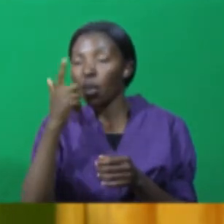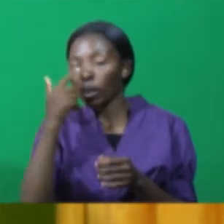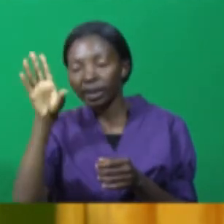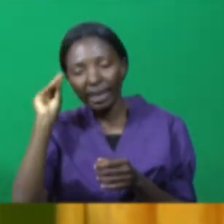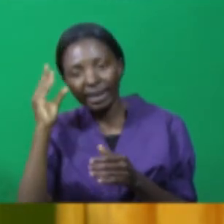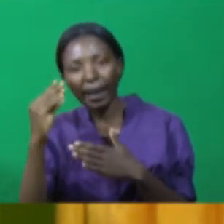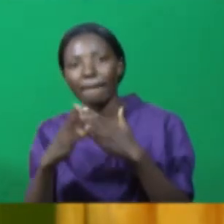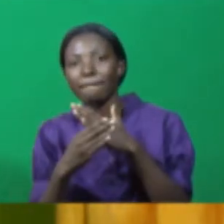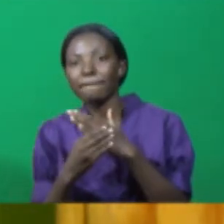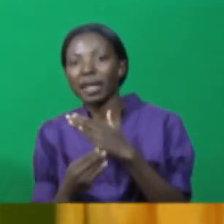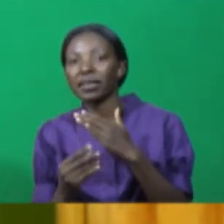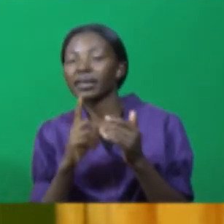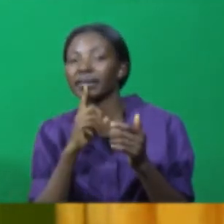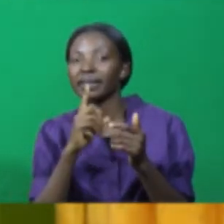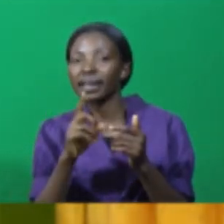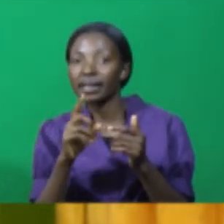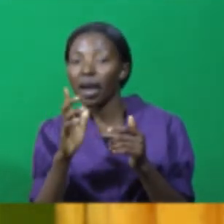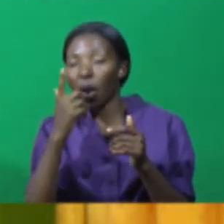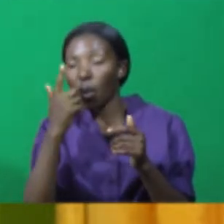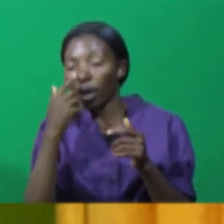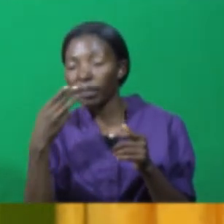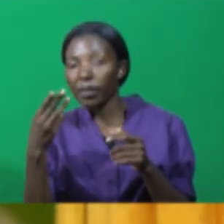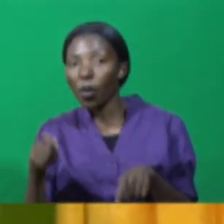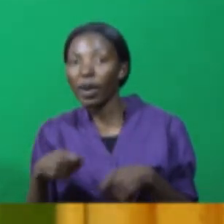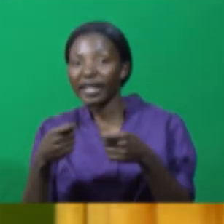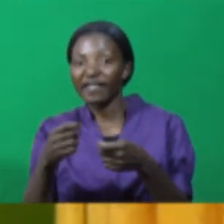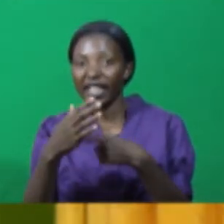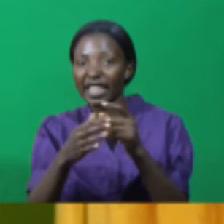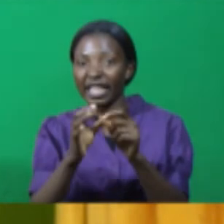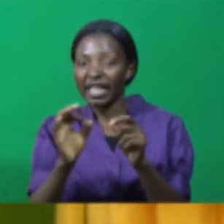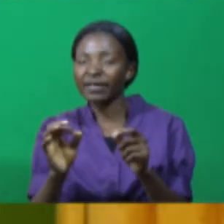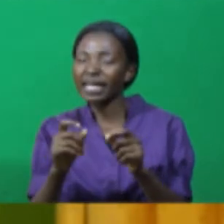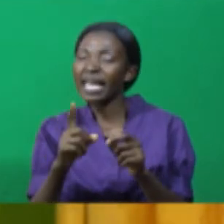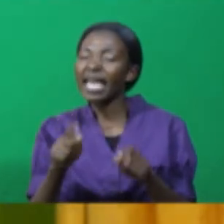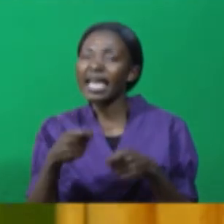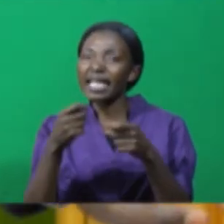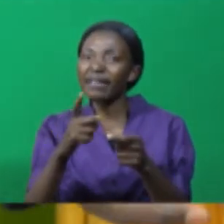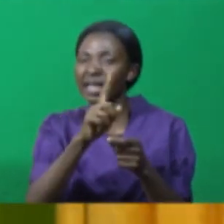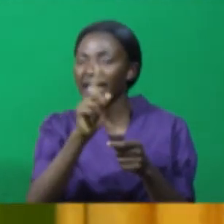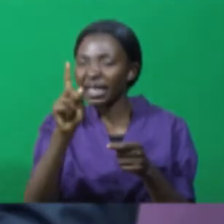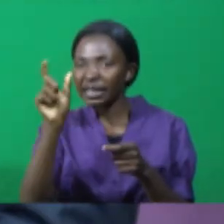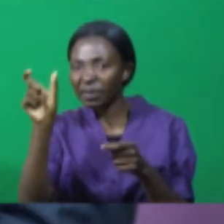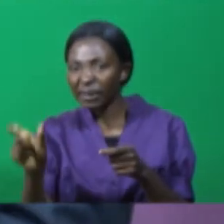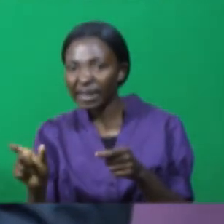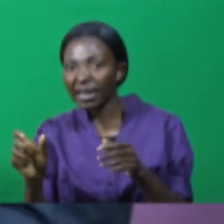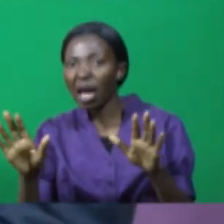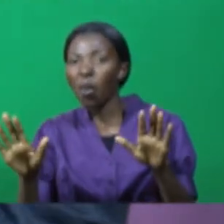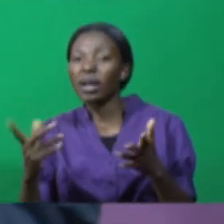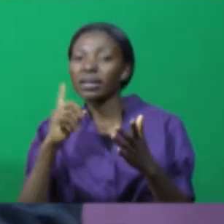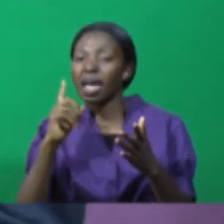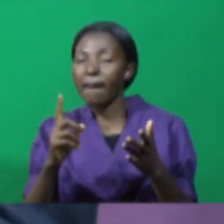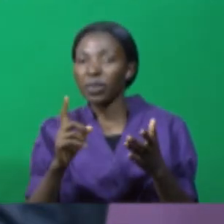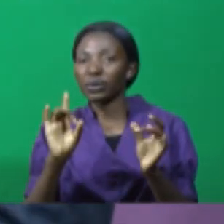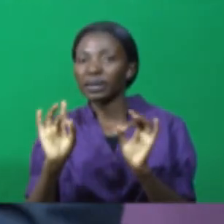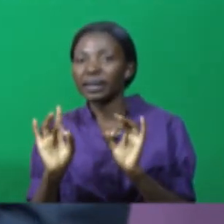ana Mateo unonzwa kuti pampakapo wa matarenda paipa anzi aipa Mwe ne mwe se kugona kwake. Mwe hapi wa 5, mwe 2, mwe 1.